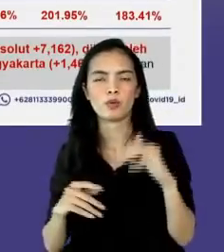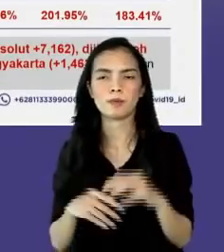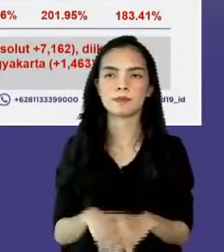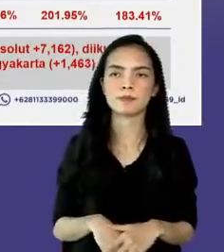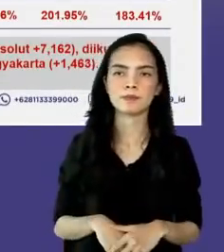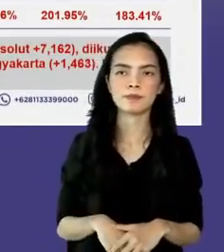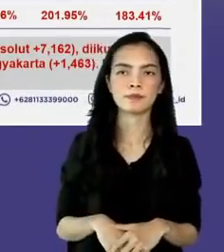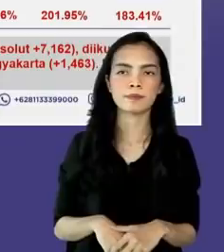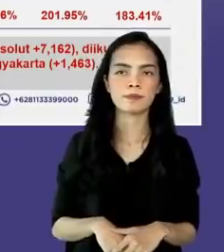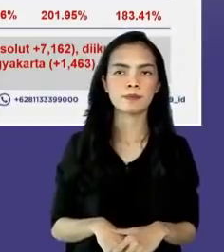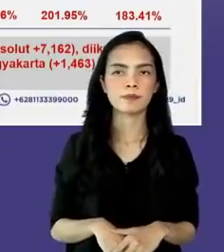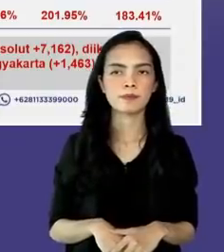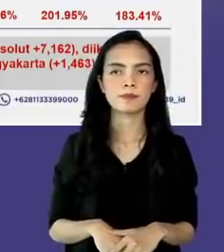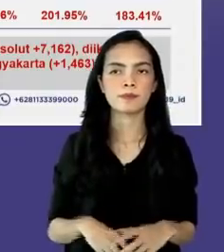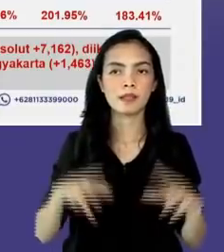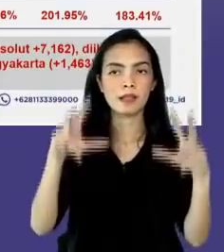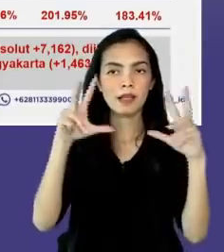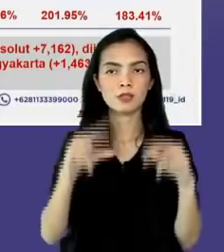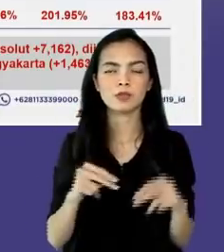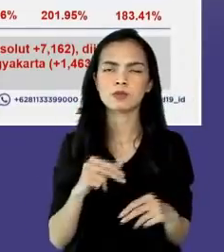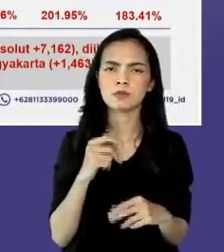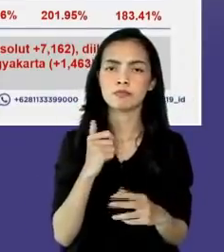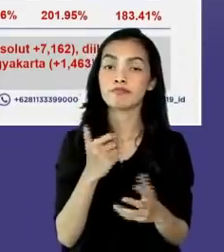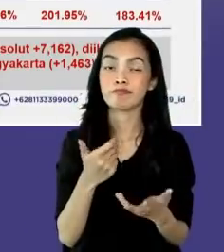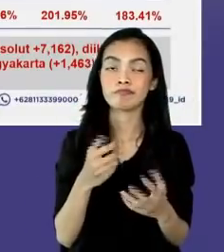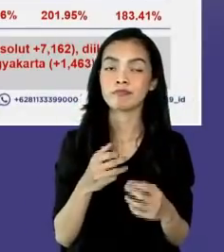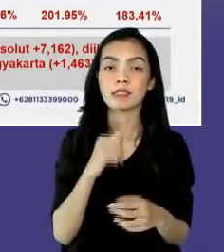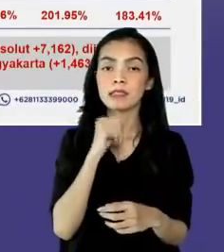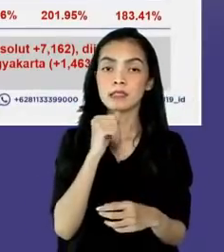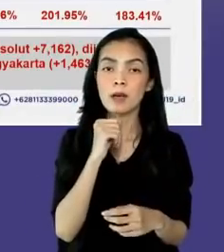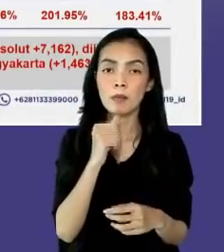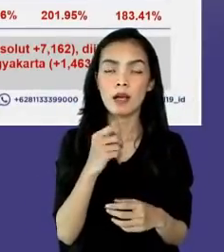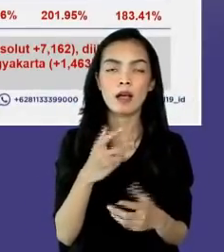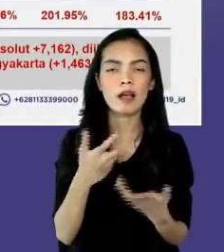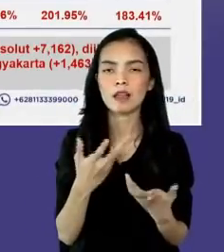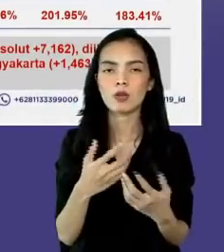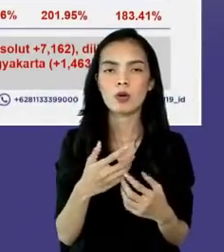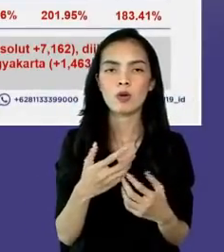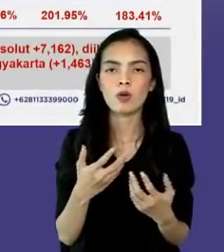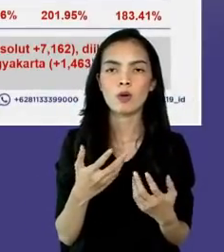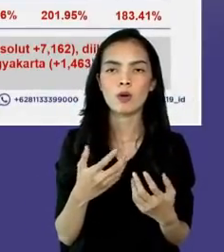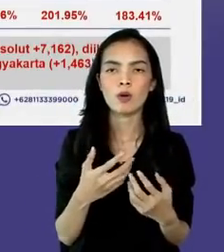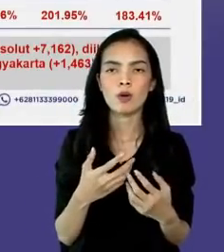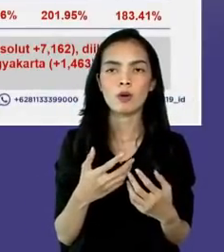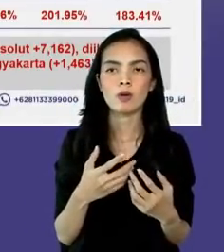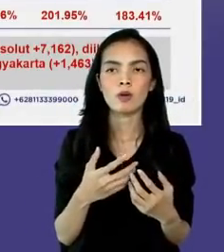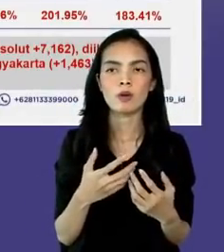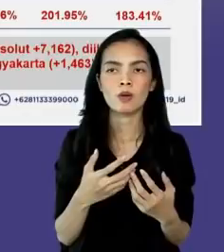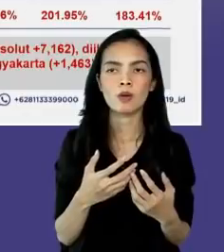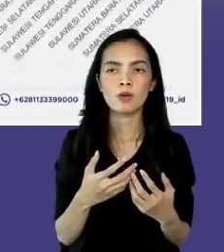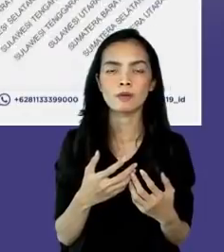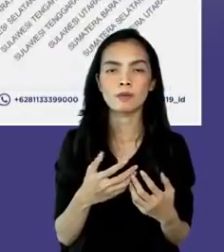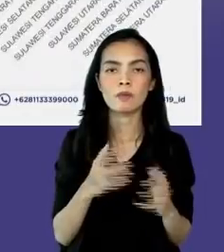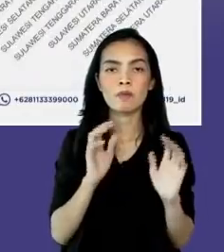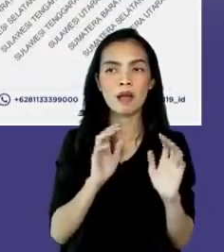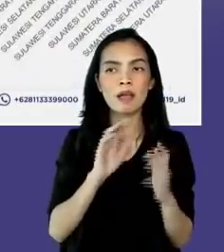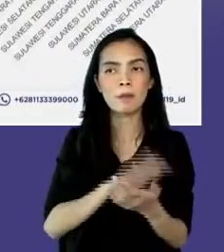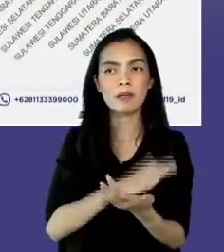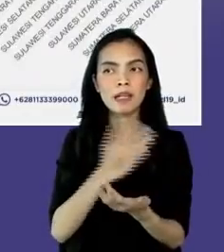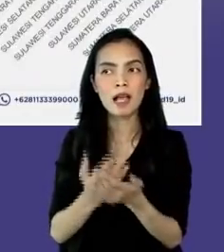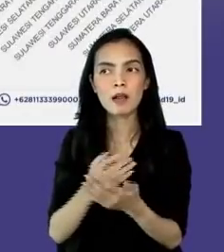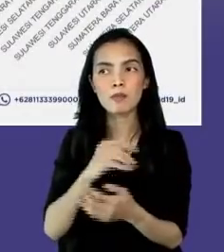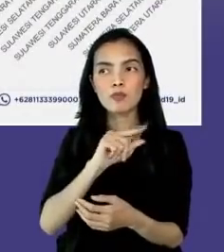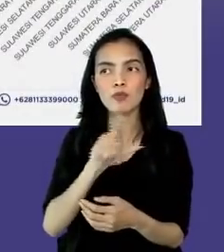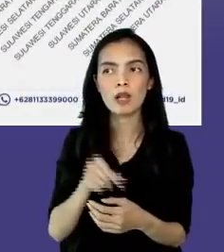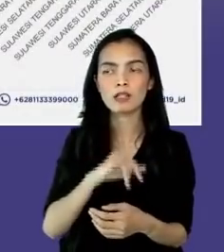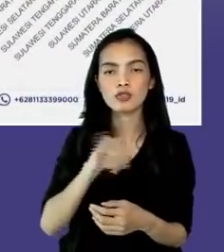lanjut Dokter Lola, ini yang sepertinya dinanti-nanti. Jadi siapa sih kategorisasi gitu ya, karakteristik slide selanjutnya yang meninggal di